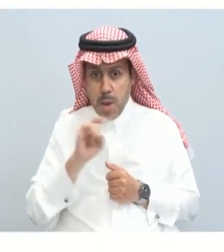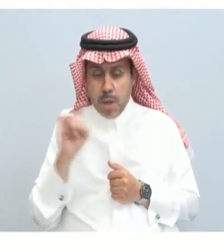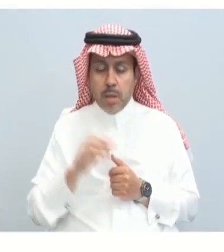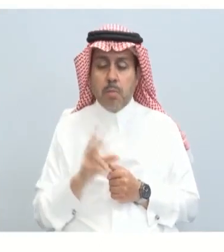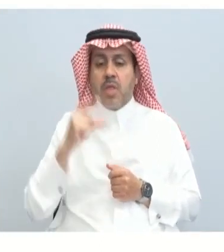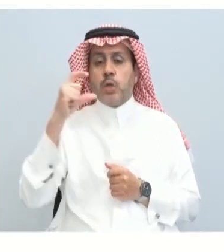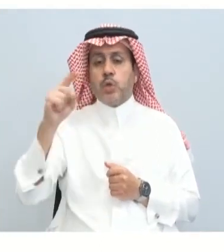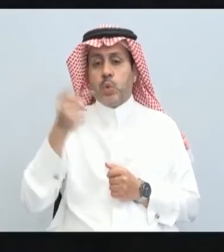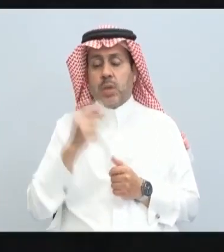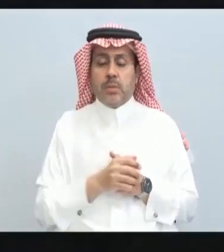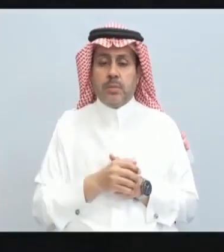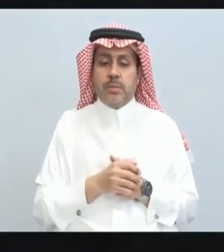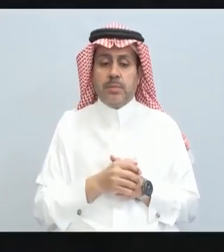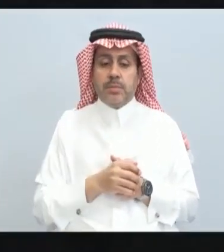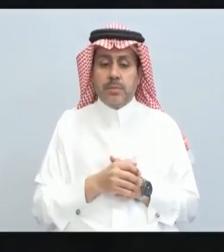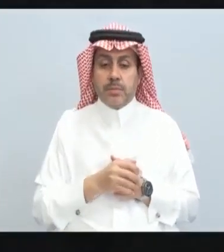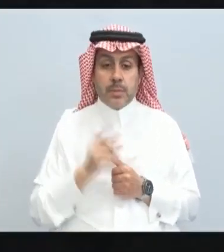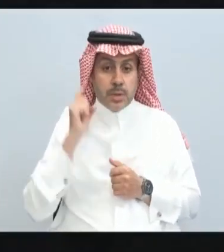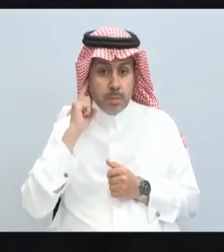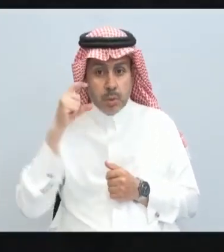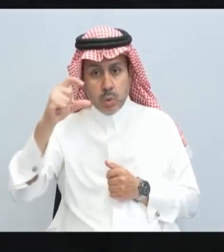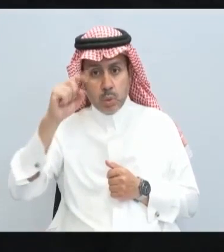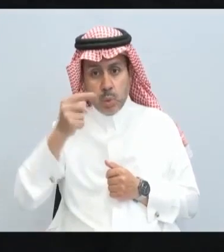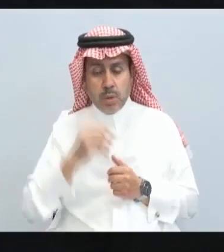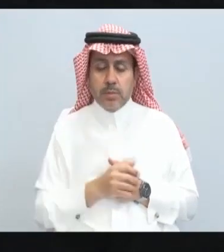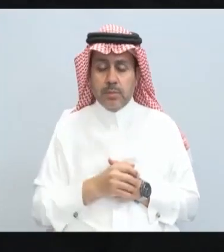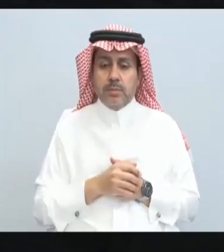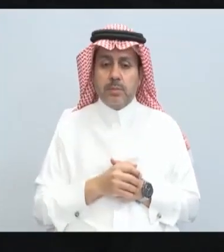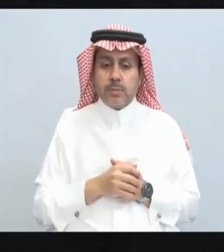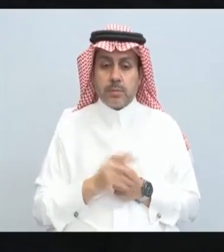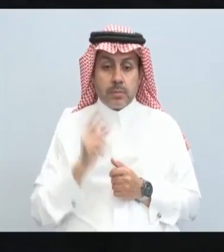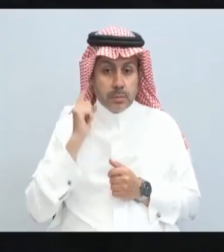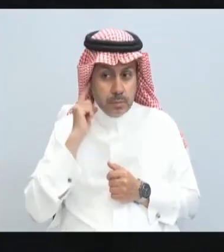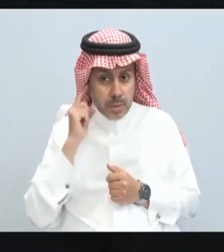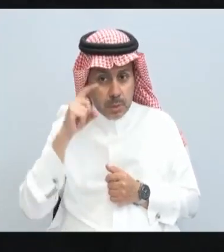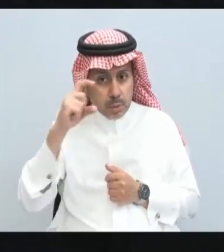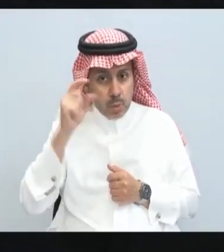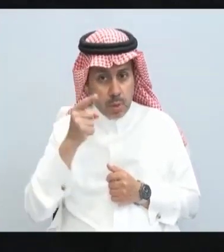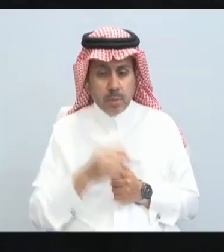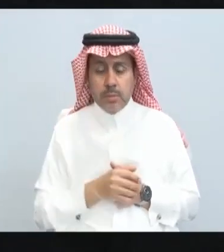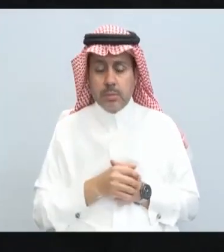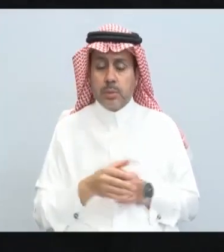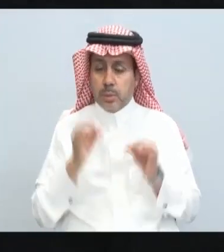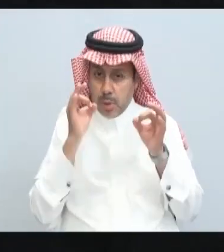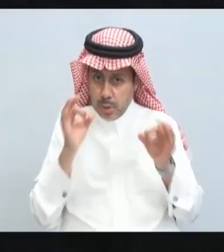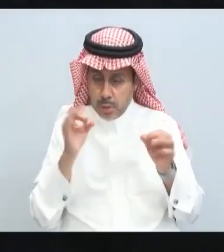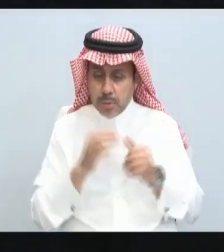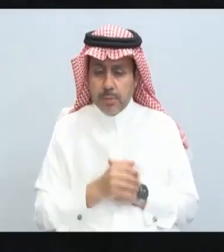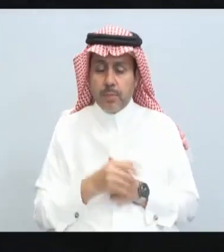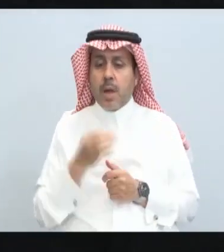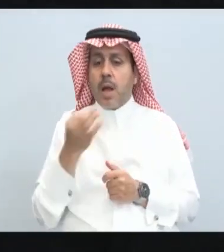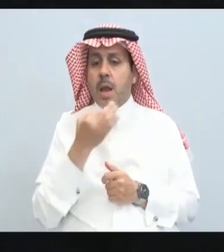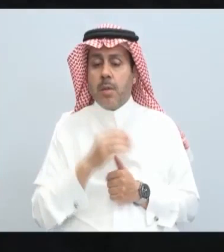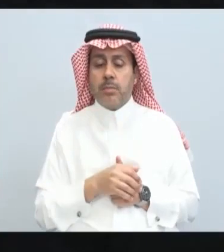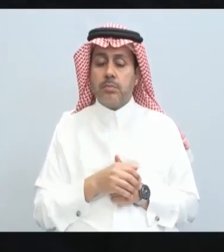الدرر فقال هنا سمعت وهنا درر سمعت دررا سمعت دررا اذا هنا بالتاكيد ان الدولار ليست كلمه حقيقيه